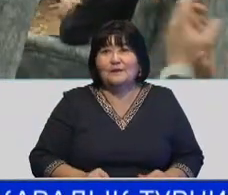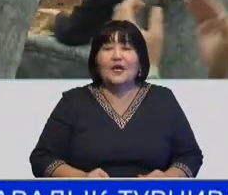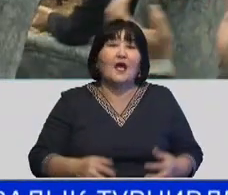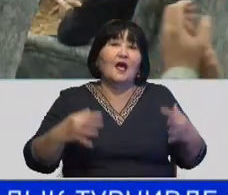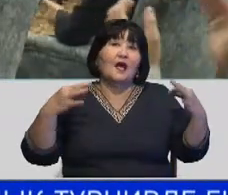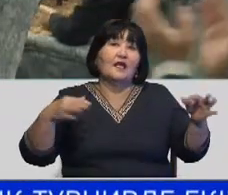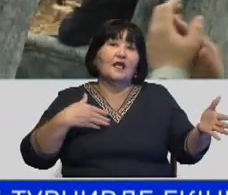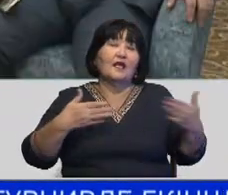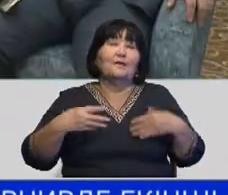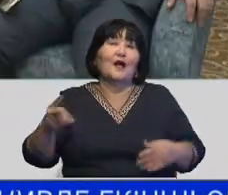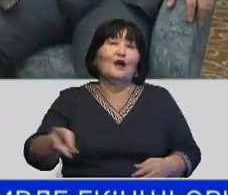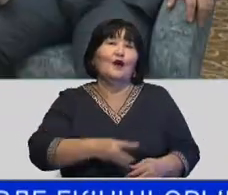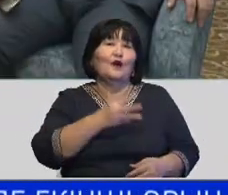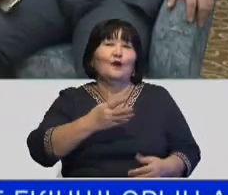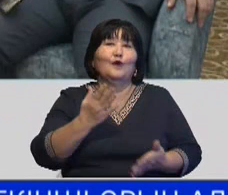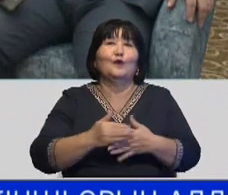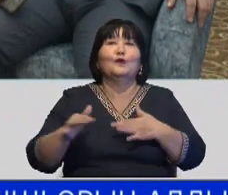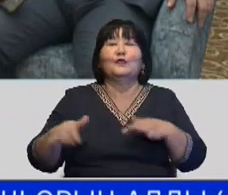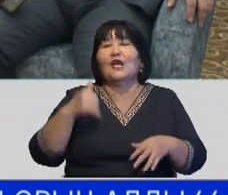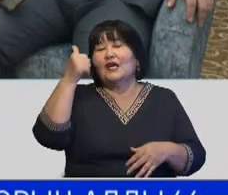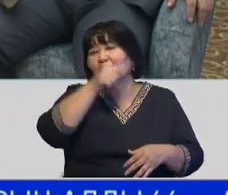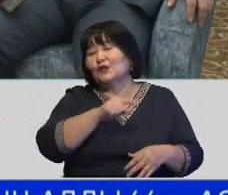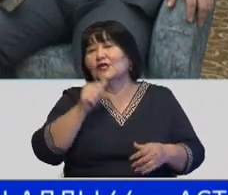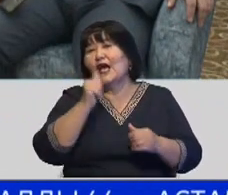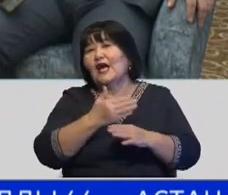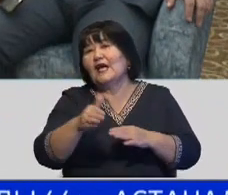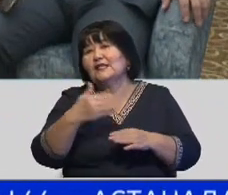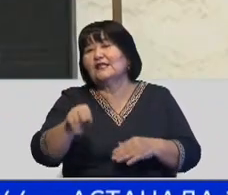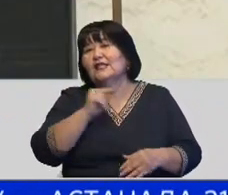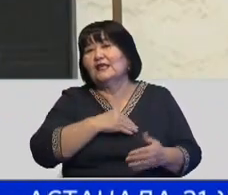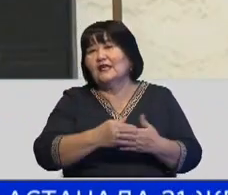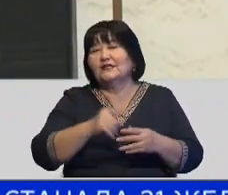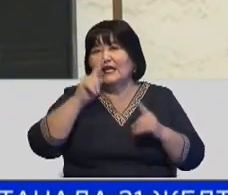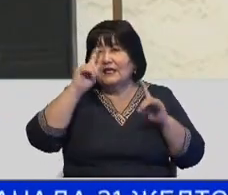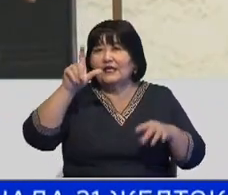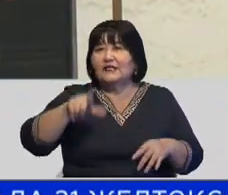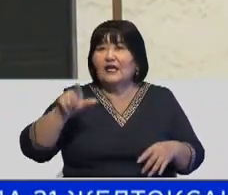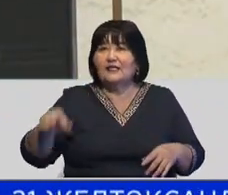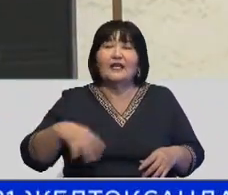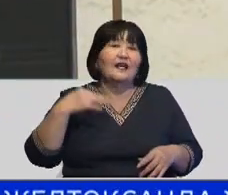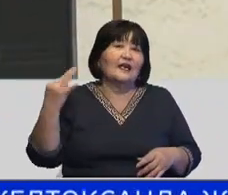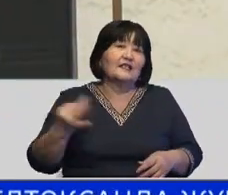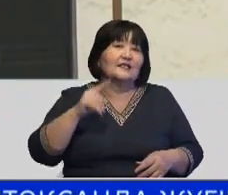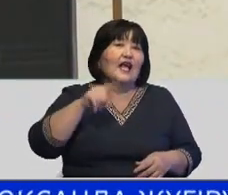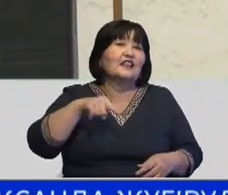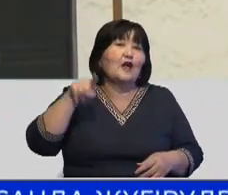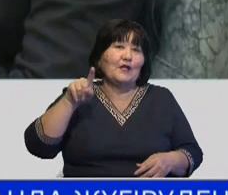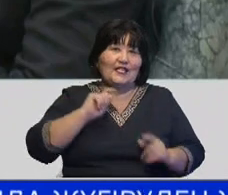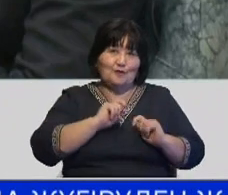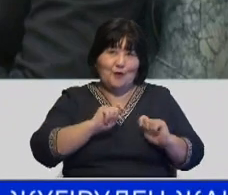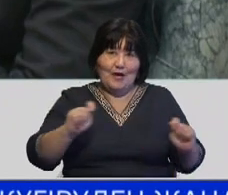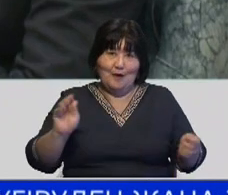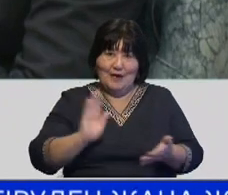Еркін формат көтеріңкі көңіл-күйде өткен іс-шарада жыл көлемінде әр салада қызмет етіп елге танылған азаматтар қызықты номинациялармен